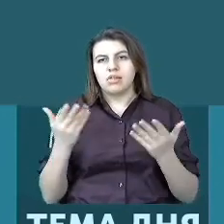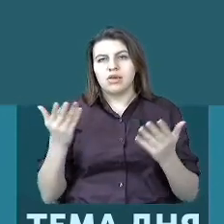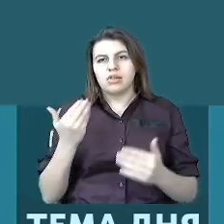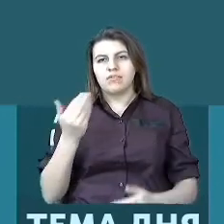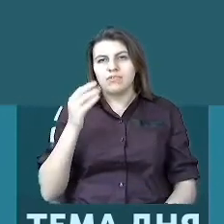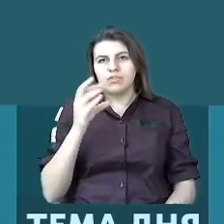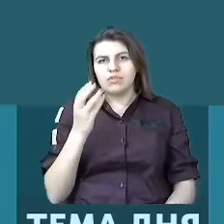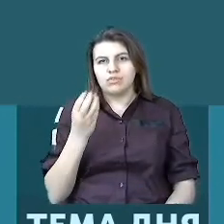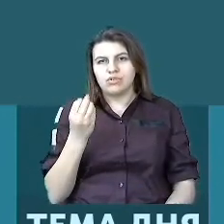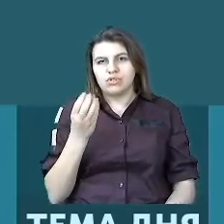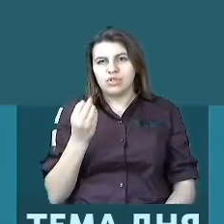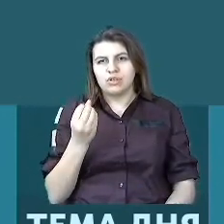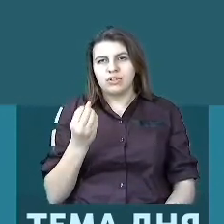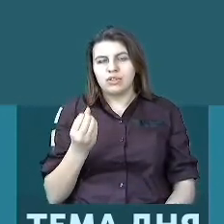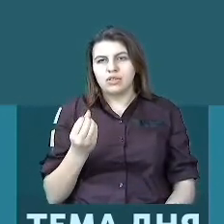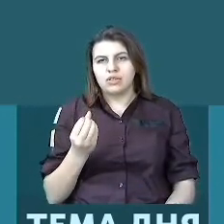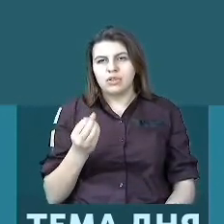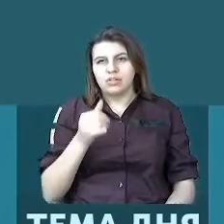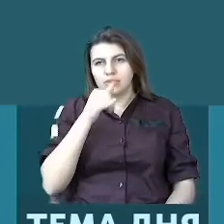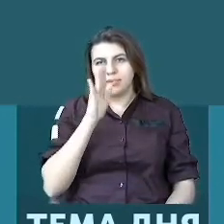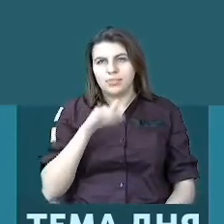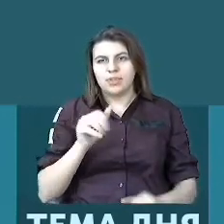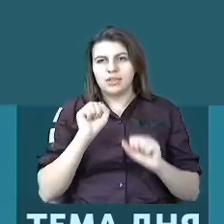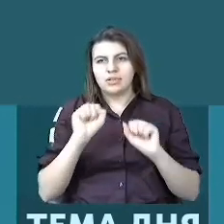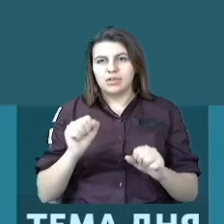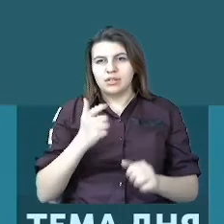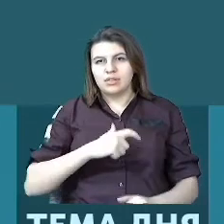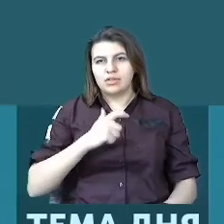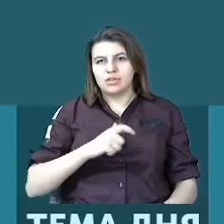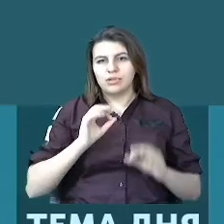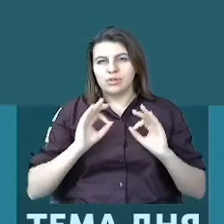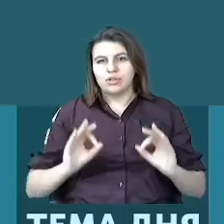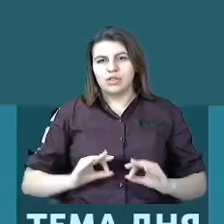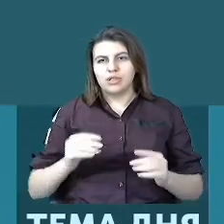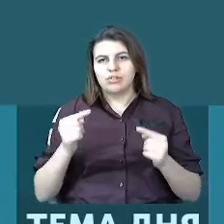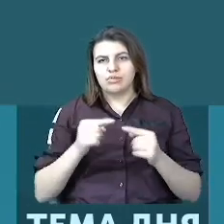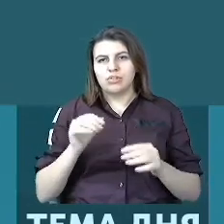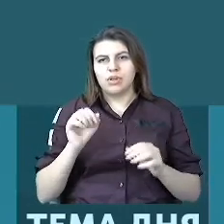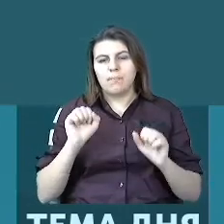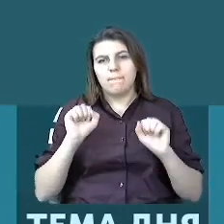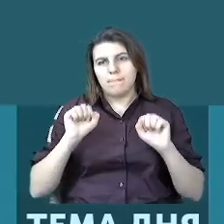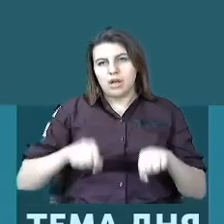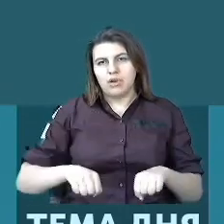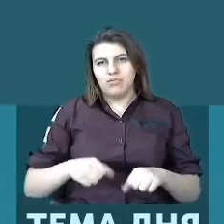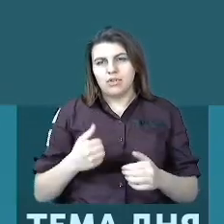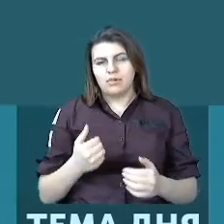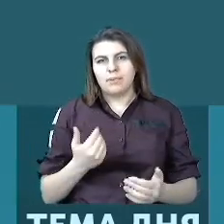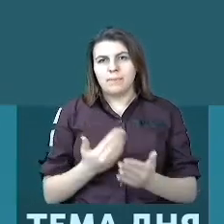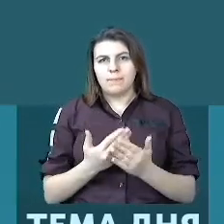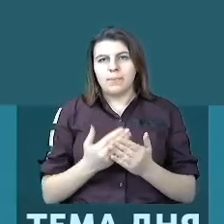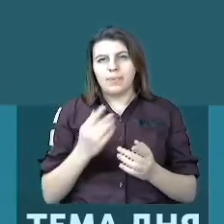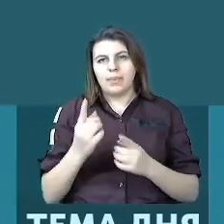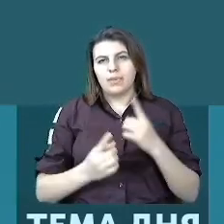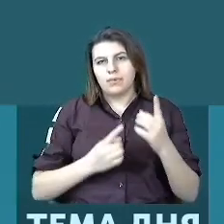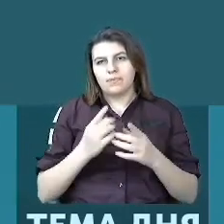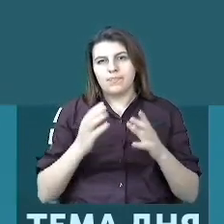зможе захистити себе з юридичної точки права. Тобто, наприклад, будуть відмінятися закон про оплату праці,